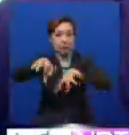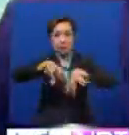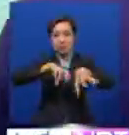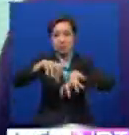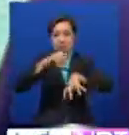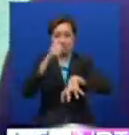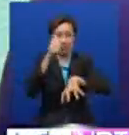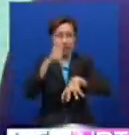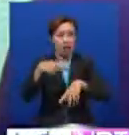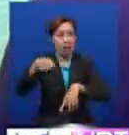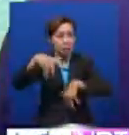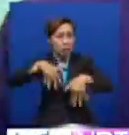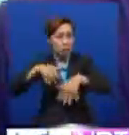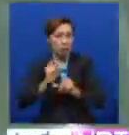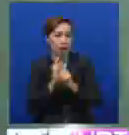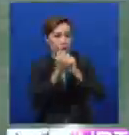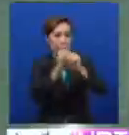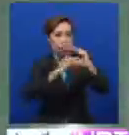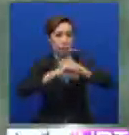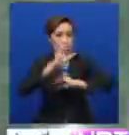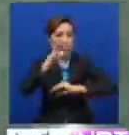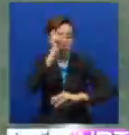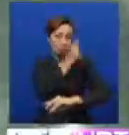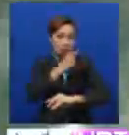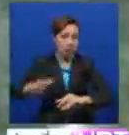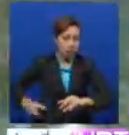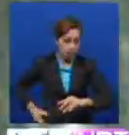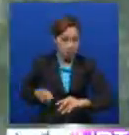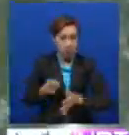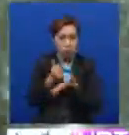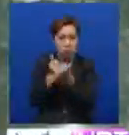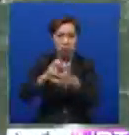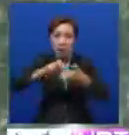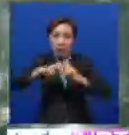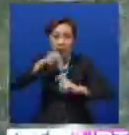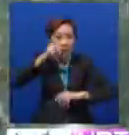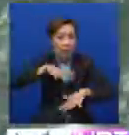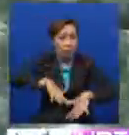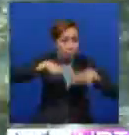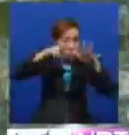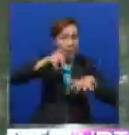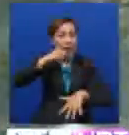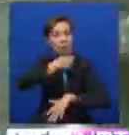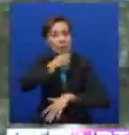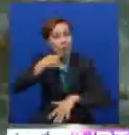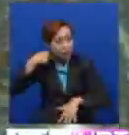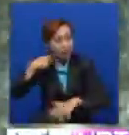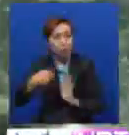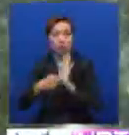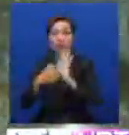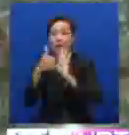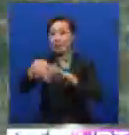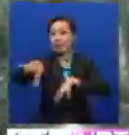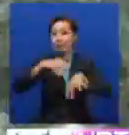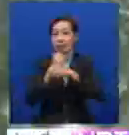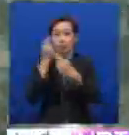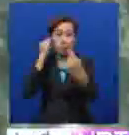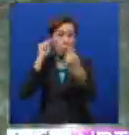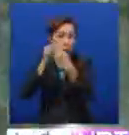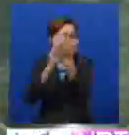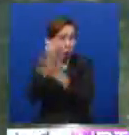ำชุมชนตามแนวพระราชดำริที่สามารถช่วยบรรเทาปัญหาน้ำท่วมน้ำแล้งได้ในอนาคตนับเป็นความสำเร็จที่ไม่ต้อง